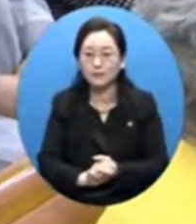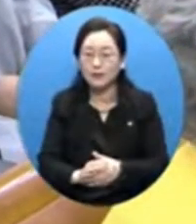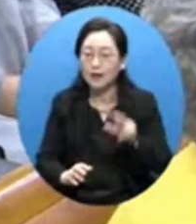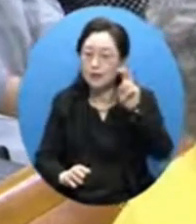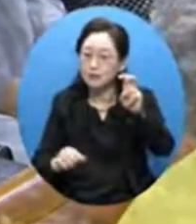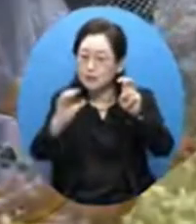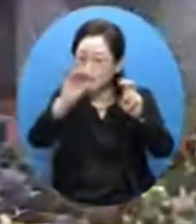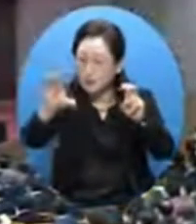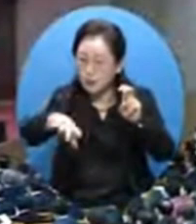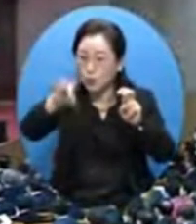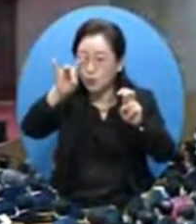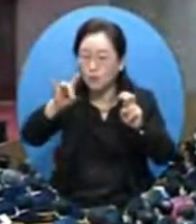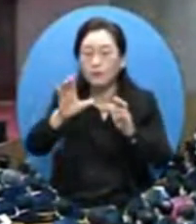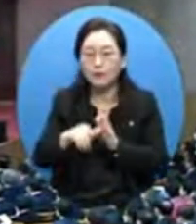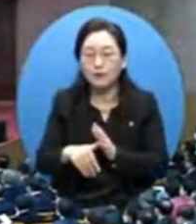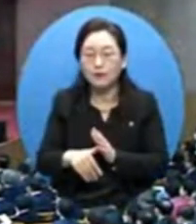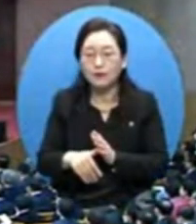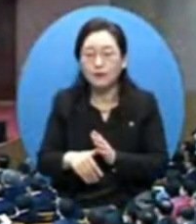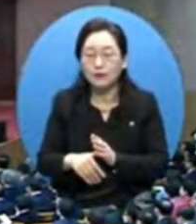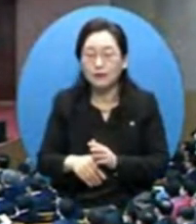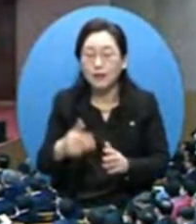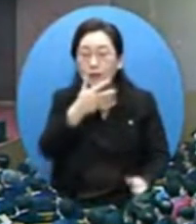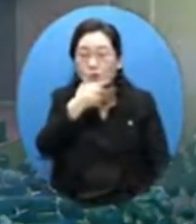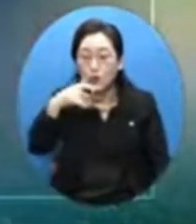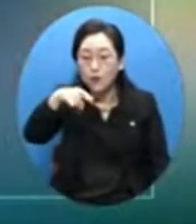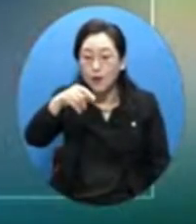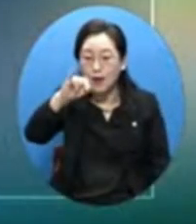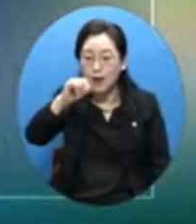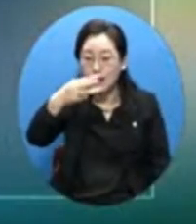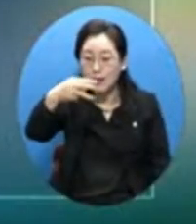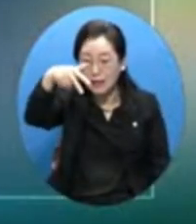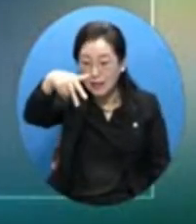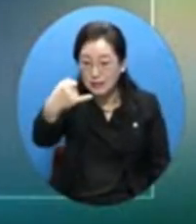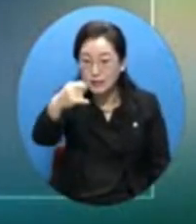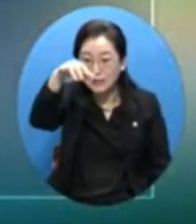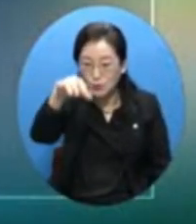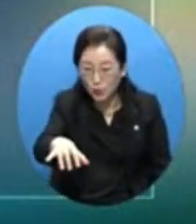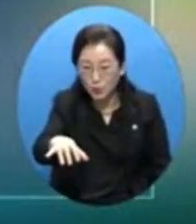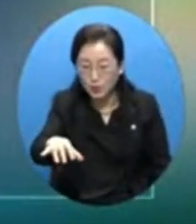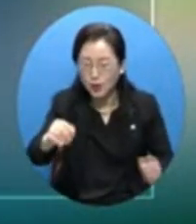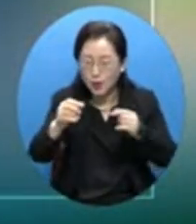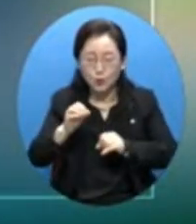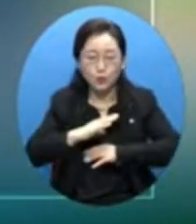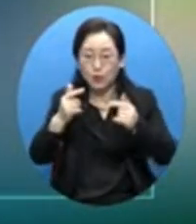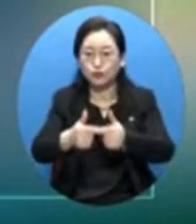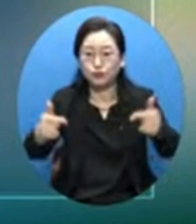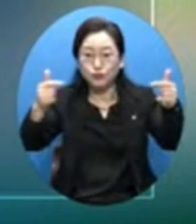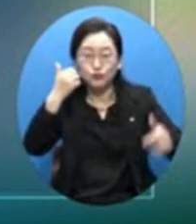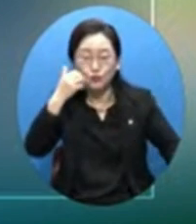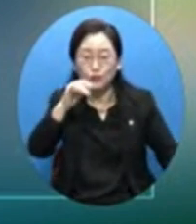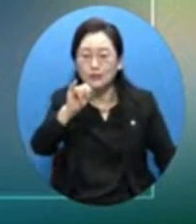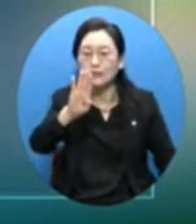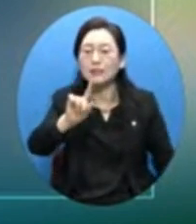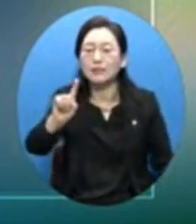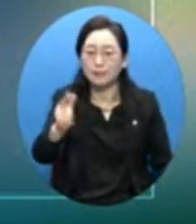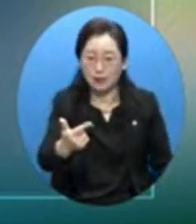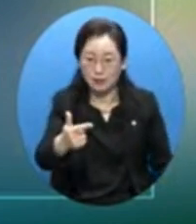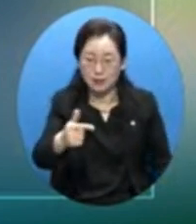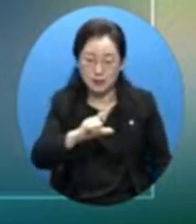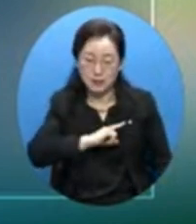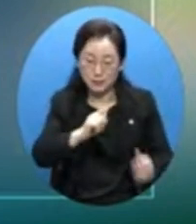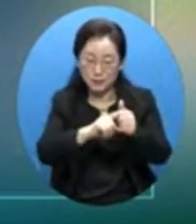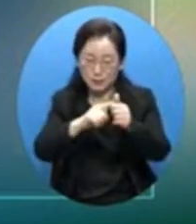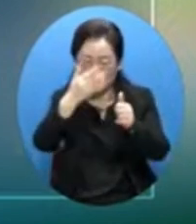초에 영국 웨일즈에서 일어난 놀라운 부흥의 주인공이 이반 로버츠라고 하는 청년이 있었습니다.